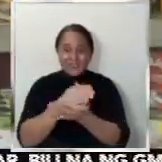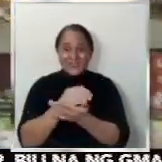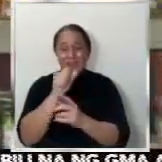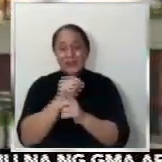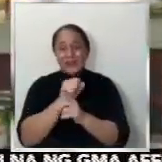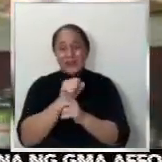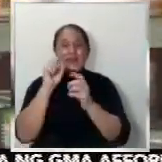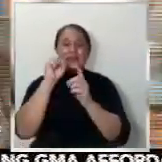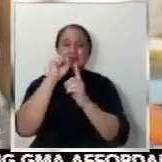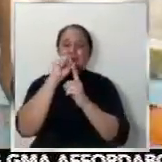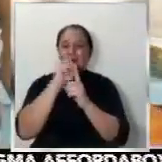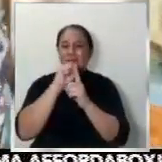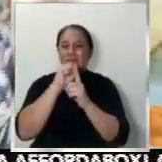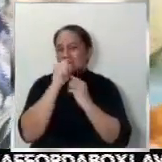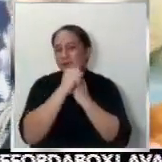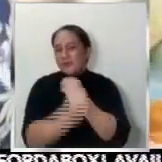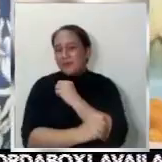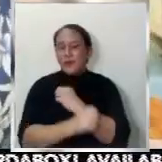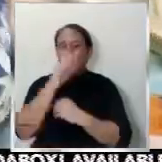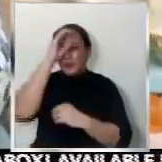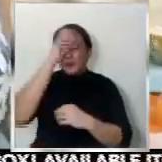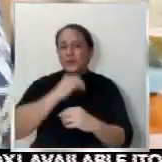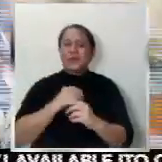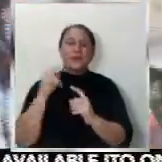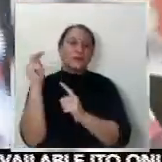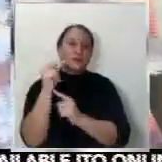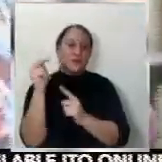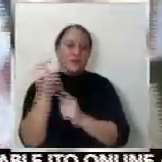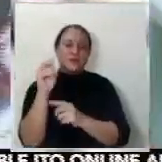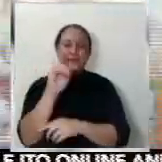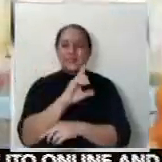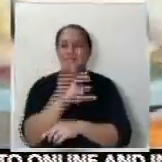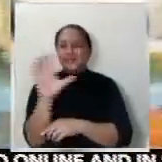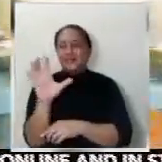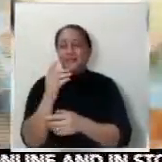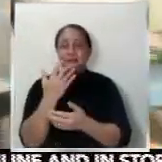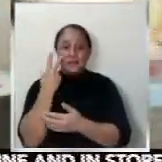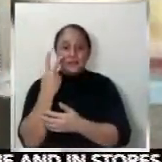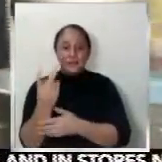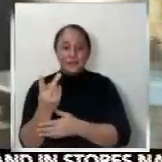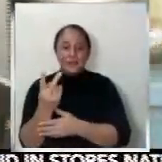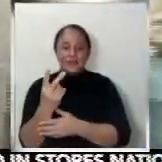Setyembre, Oktubre, Nobyembre, Disyembre, lubi-lubi.